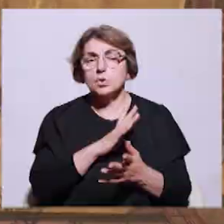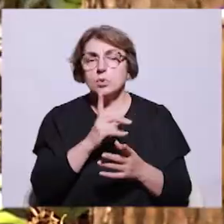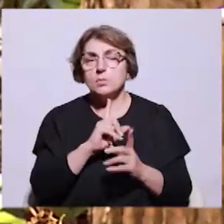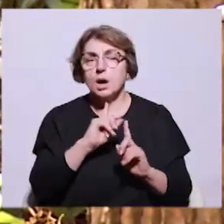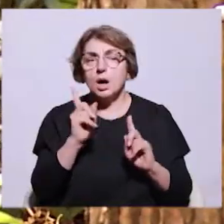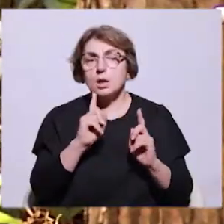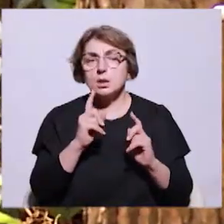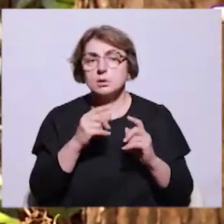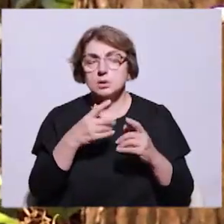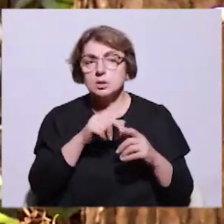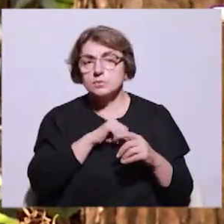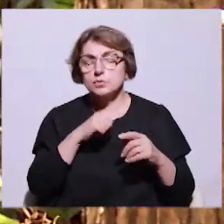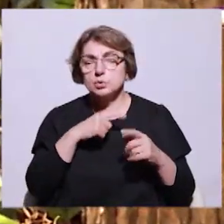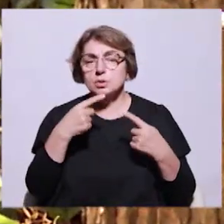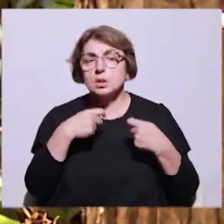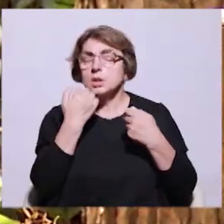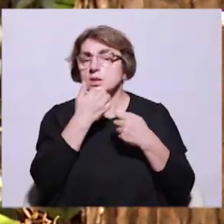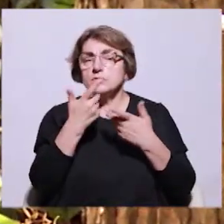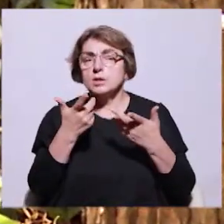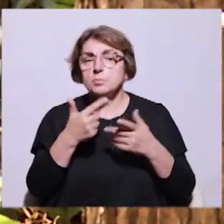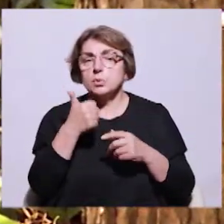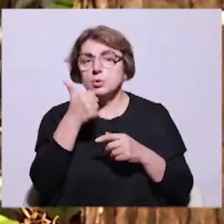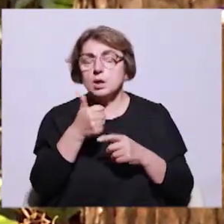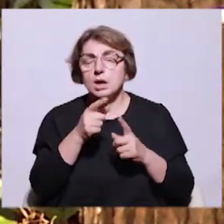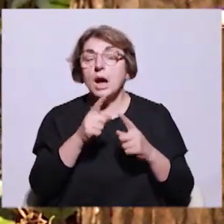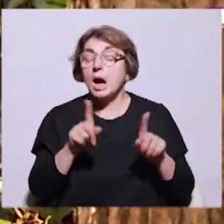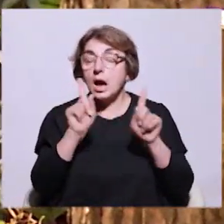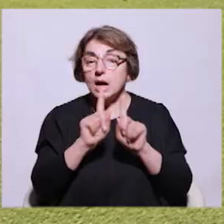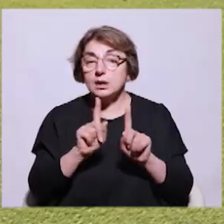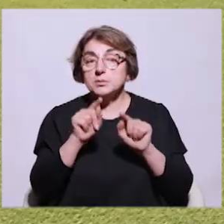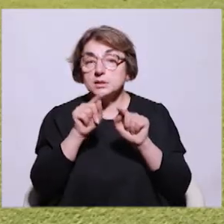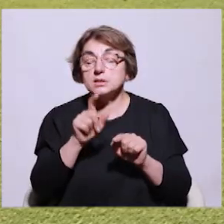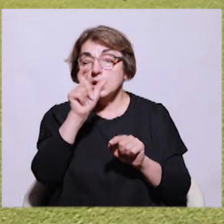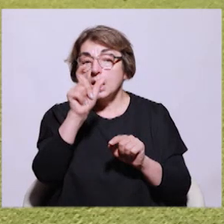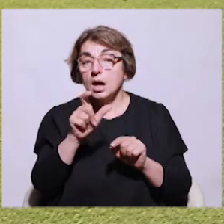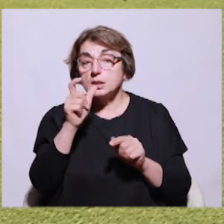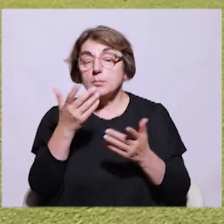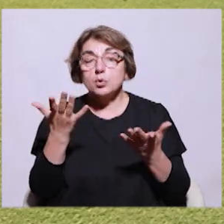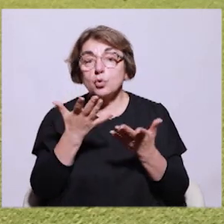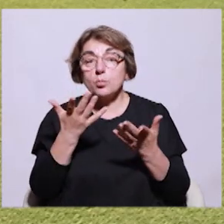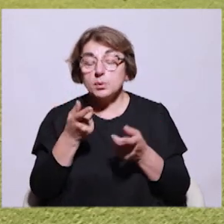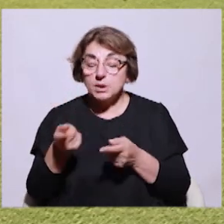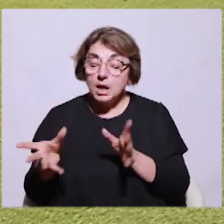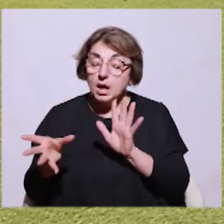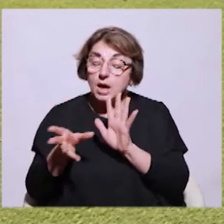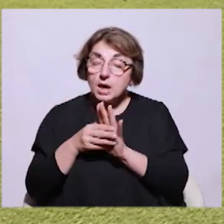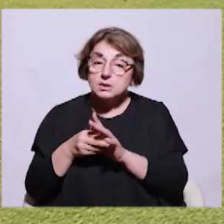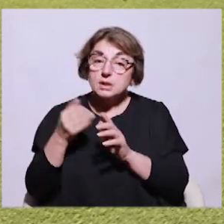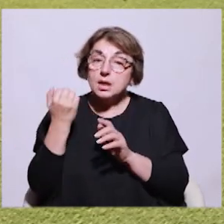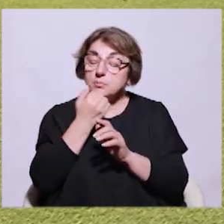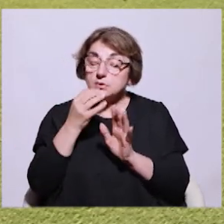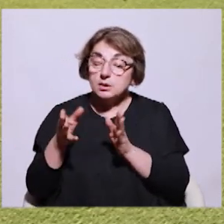რომ არა მარტო საქონელი იყო ეგზოტიკური, არამედ ის ადამიანებიც, რომლებიც მოყვებოდნენ აი